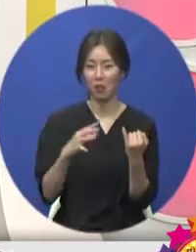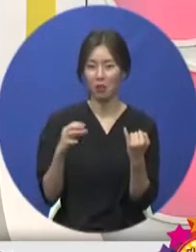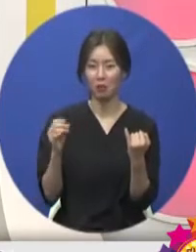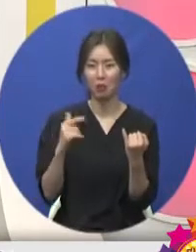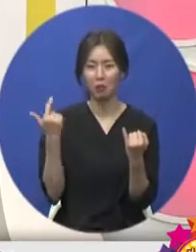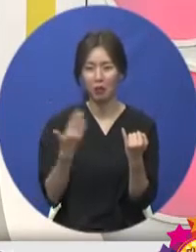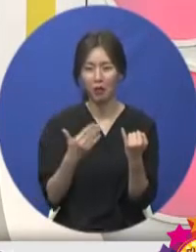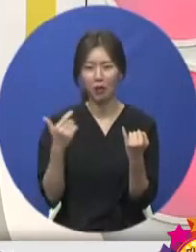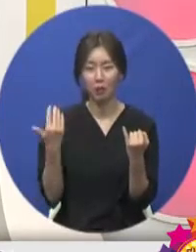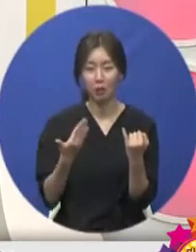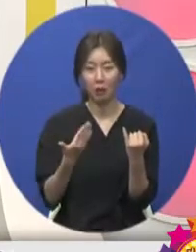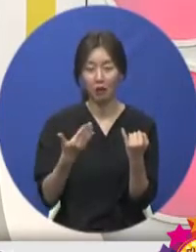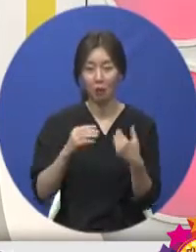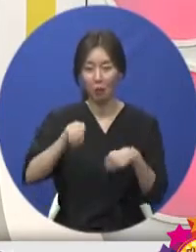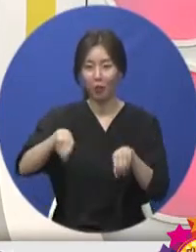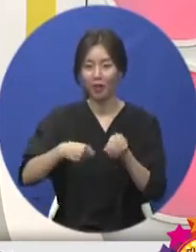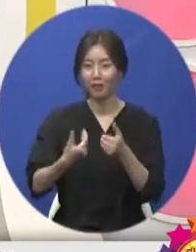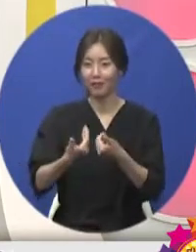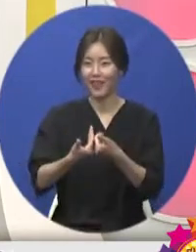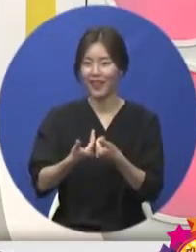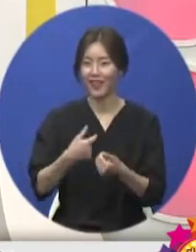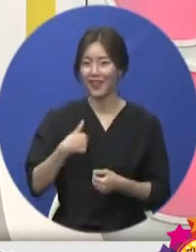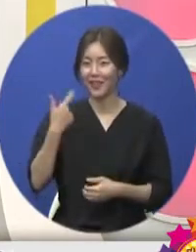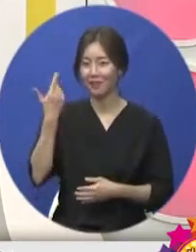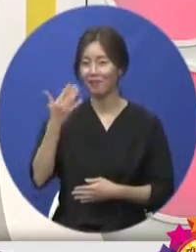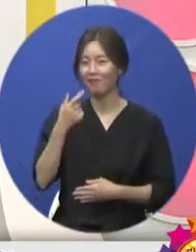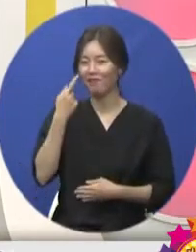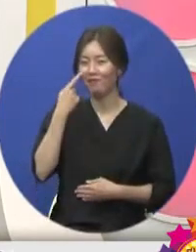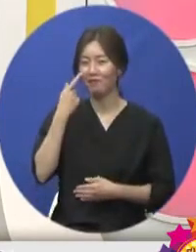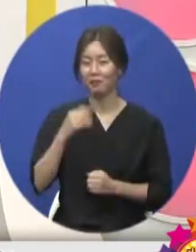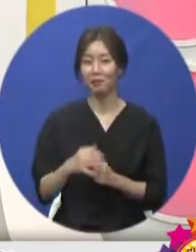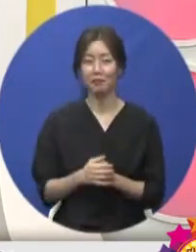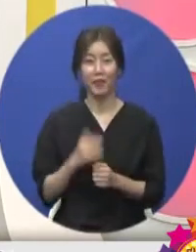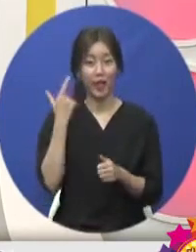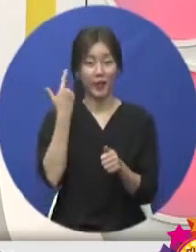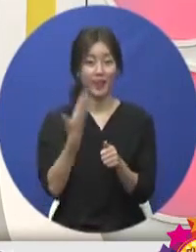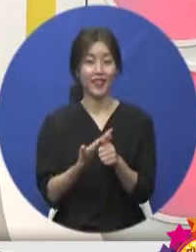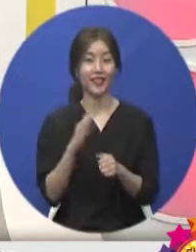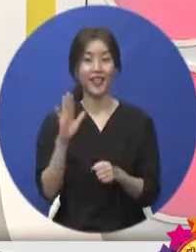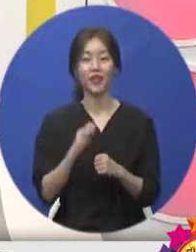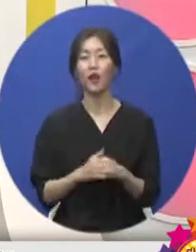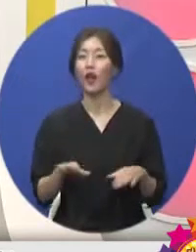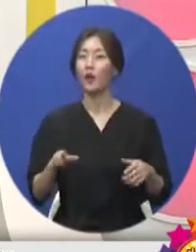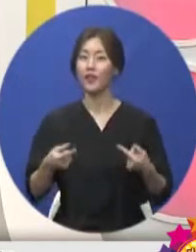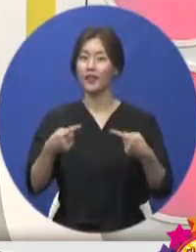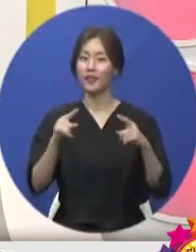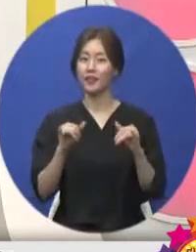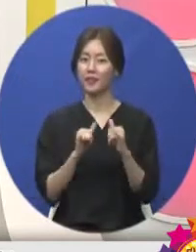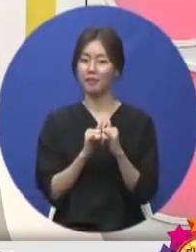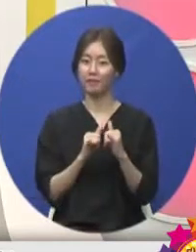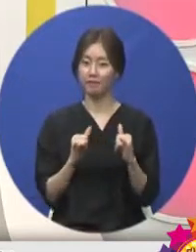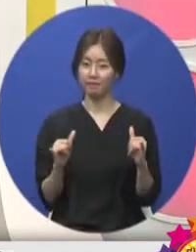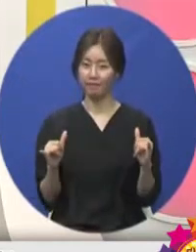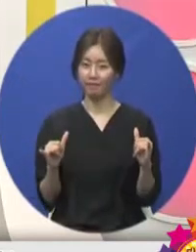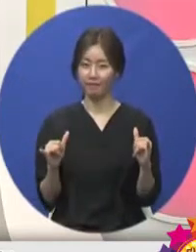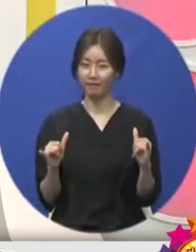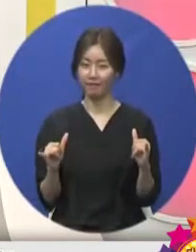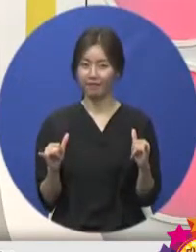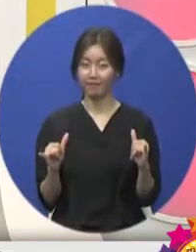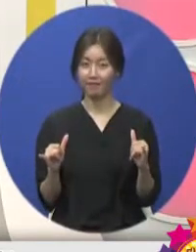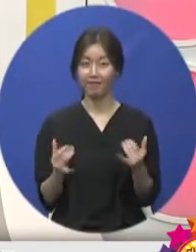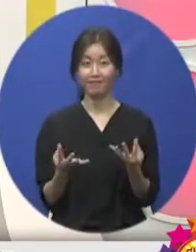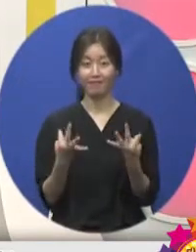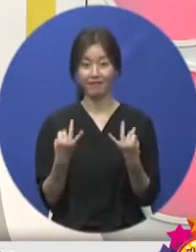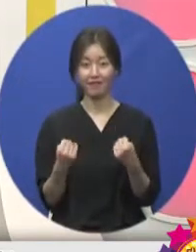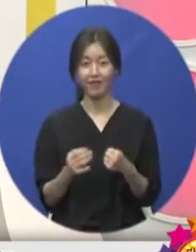받았잖아요, 여러분. 네, 네. 제가 한번 낼게요. 네. 오늘 네. 뭐 퀴즈는 아니고요. 네. 오늘 참여하신 분들이 네. 계시잖아요.